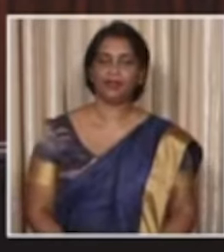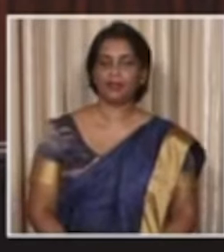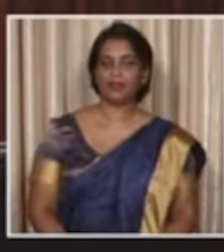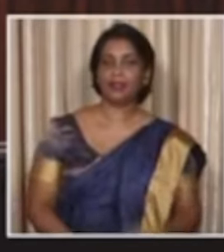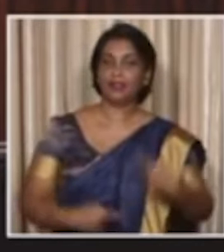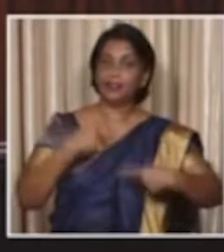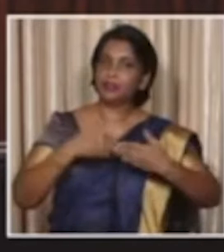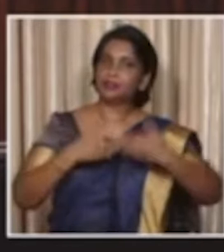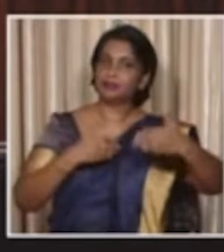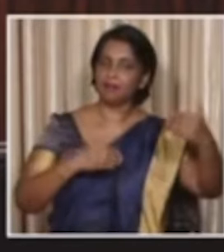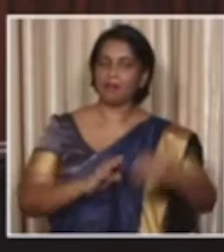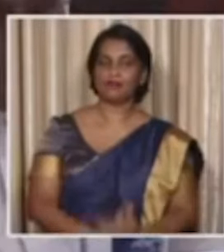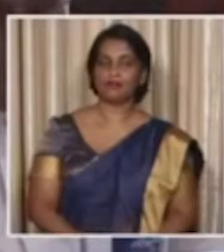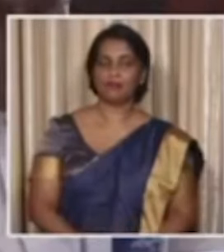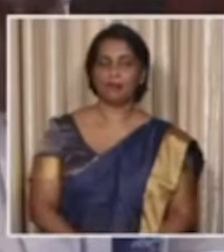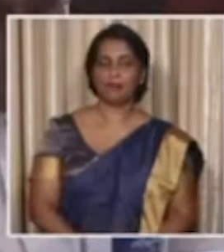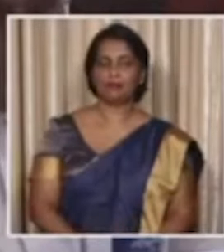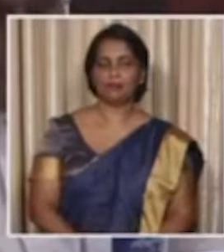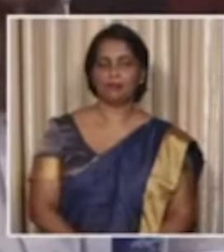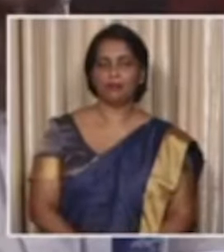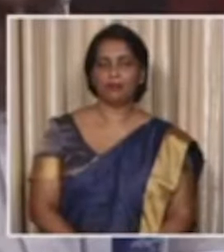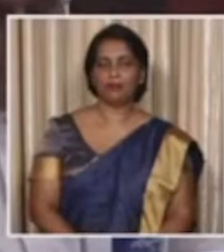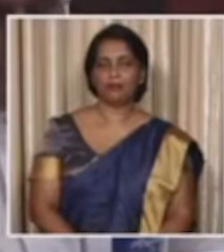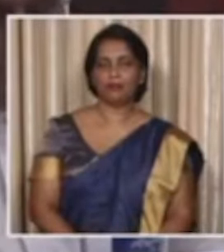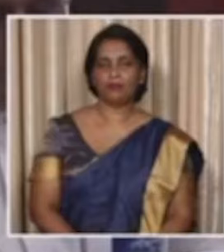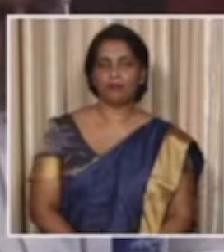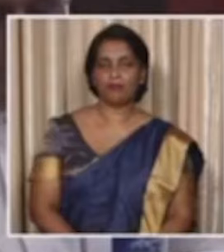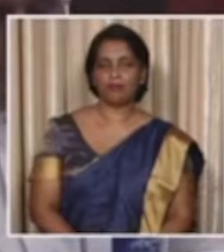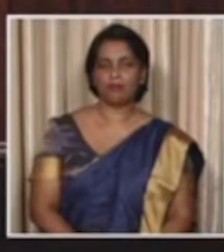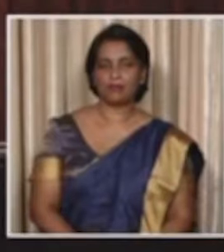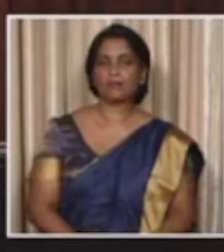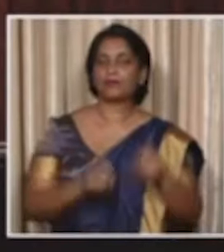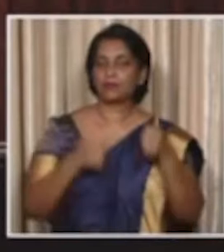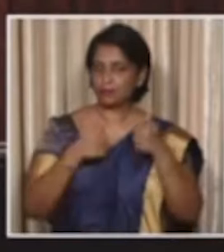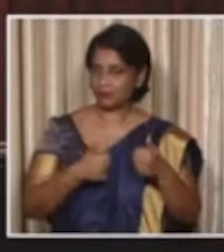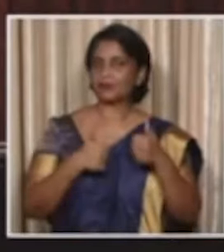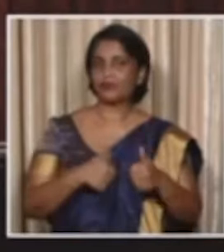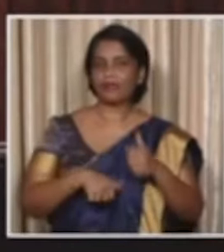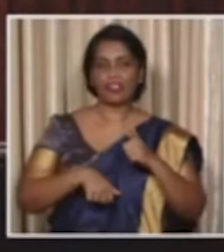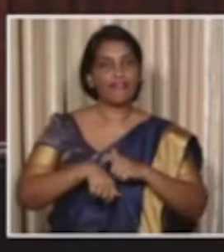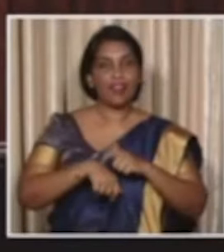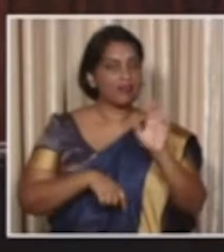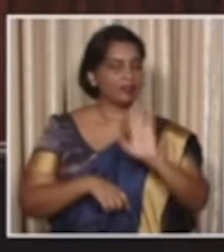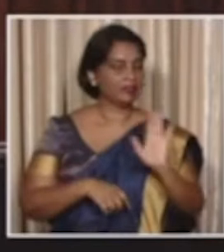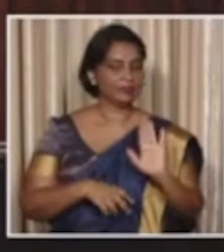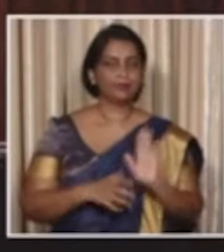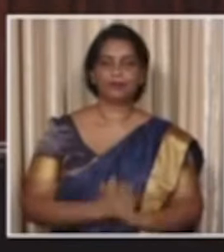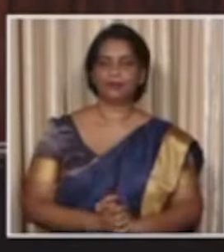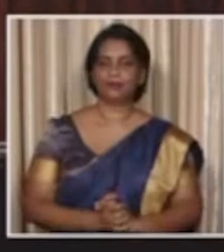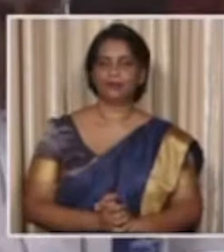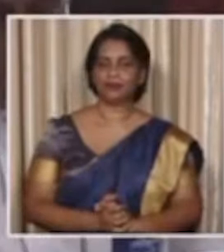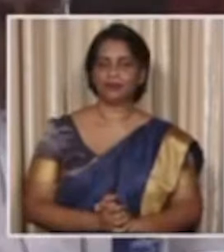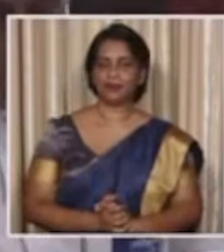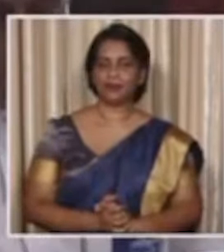විවාදී ඉස්සරහට යන්න බට වෙලා වෙන් කරලා තියෙනවා ඒකේ ගන්න නෑ ඒක හරි වෙලා වෙන් කරන එක නෙමෙයි. I want to raise